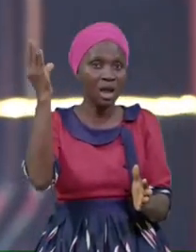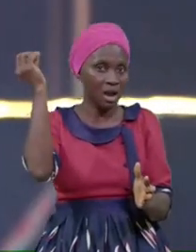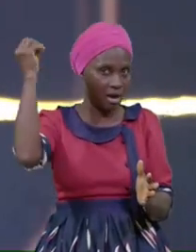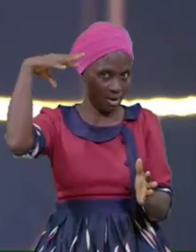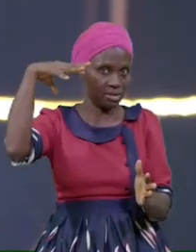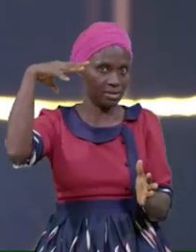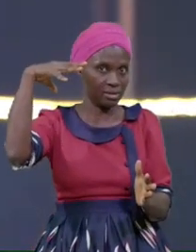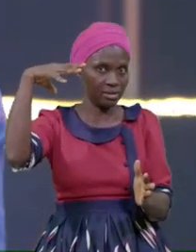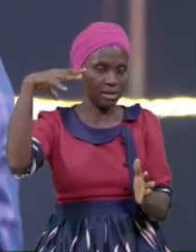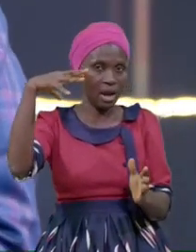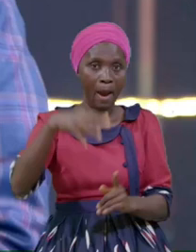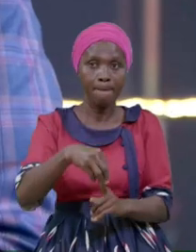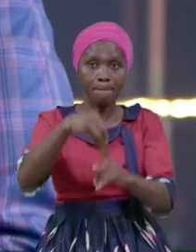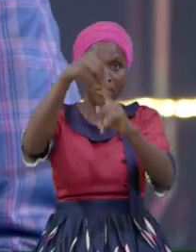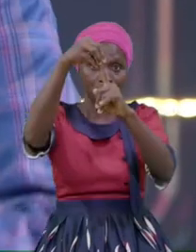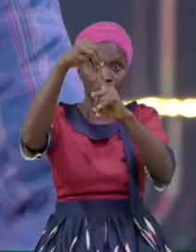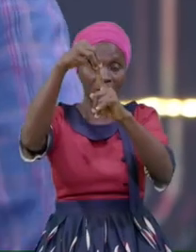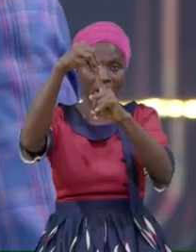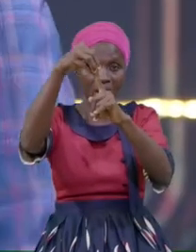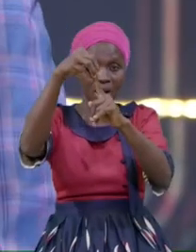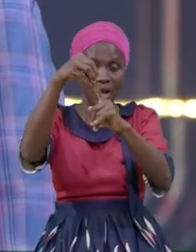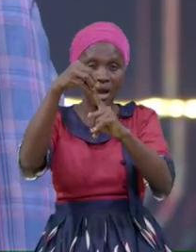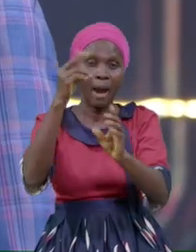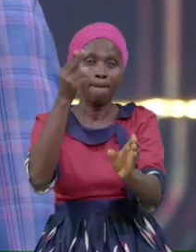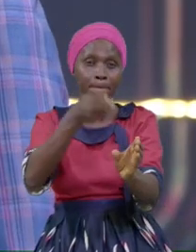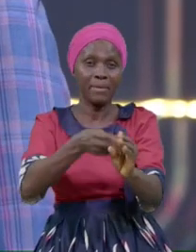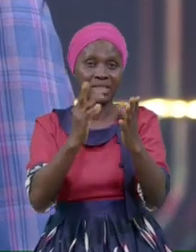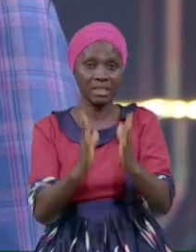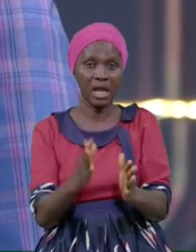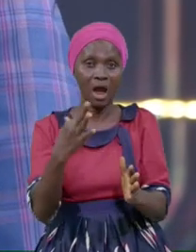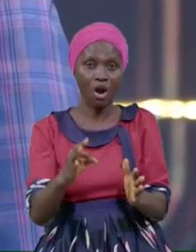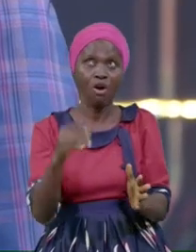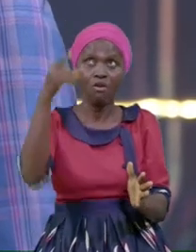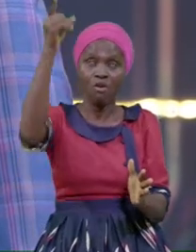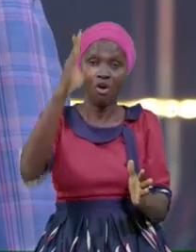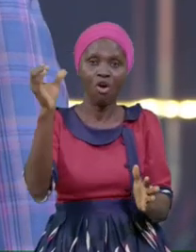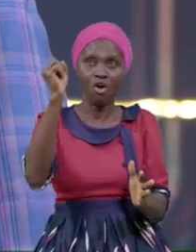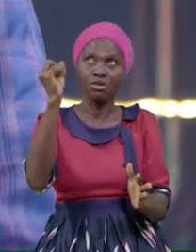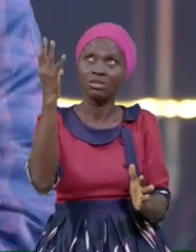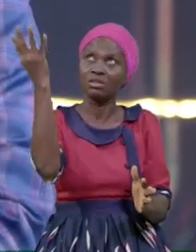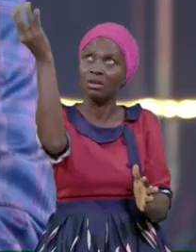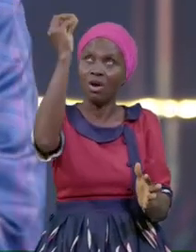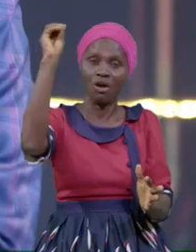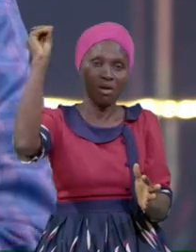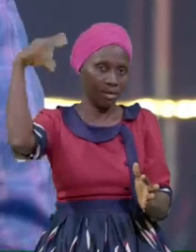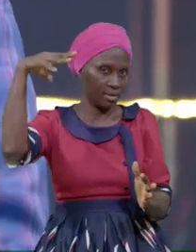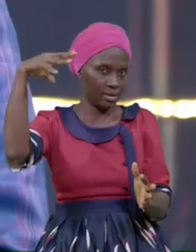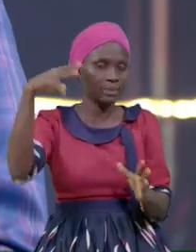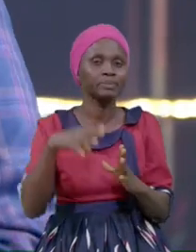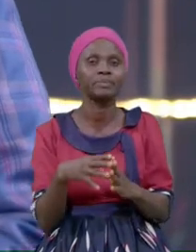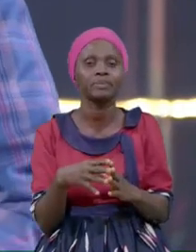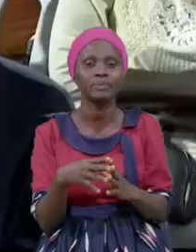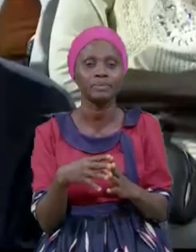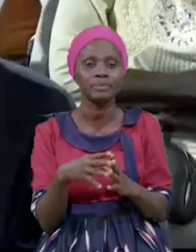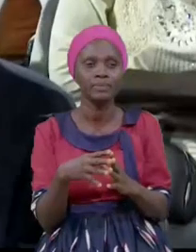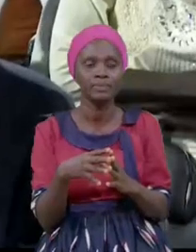participants particuliers à la grâce de Dieu. Il y a Tite au chapitre 2, Tite chapitre